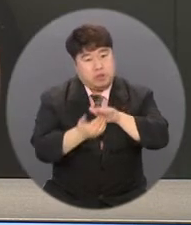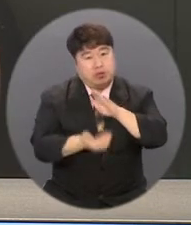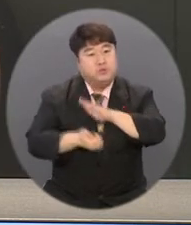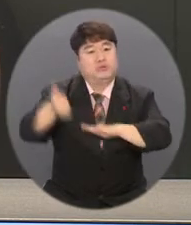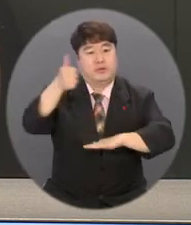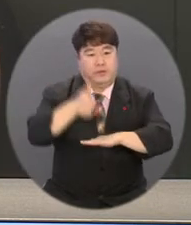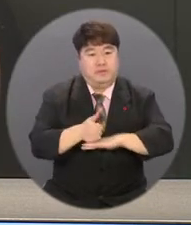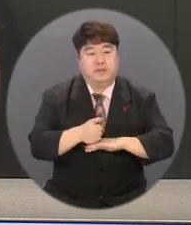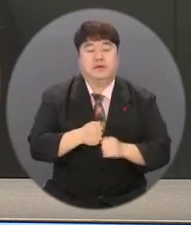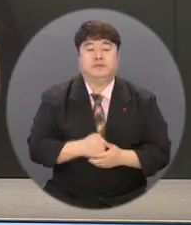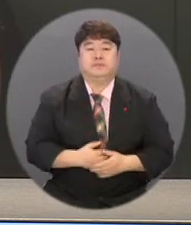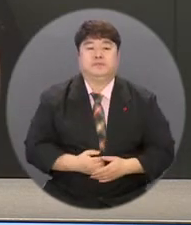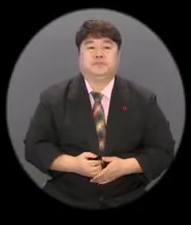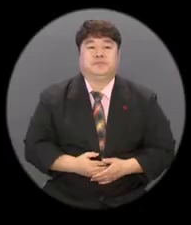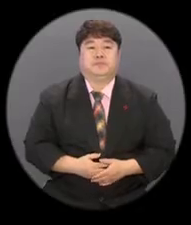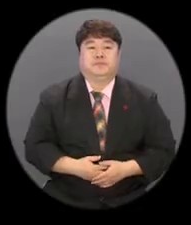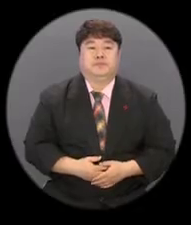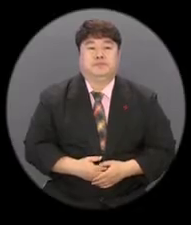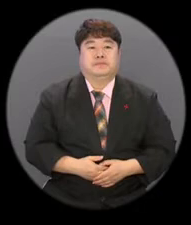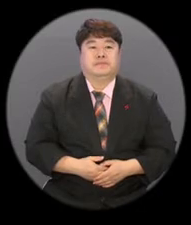기자가 전해드립니다.